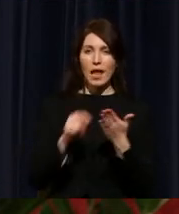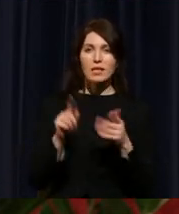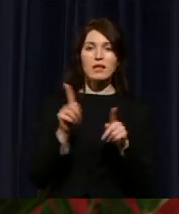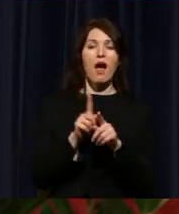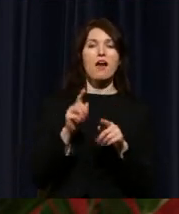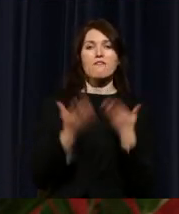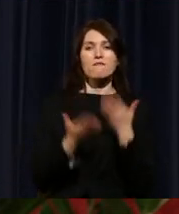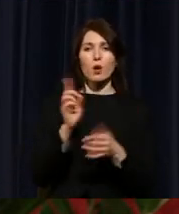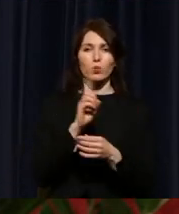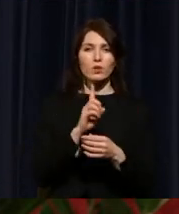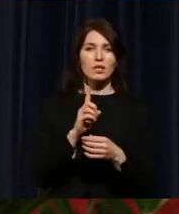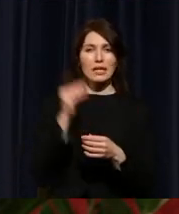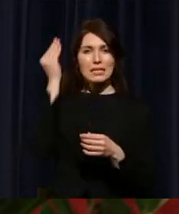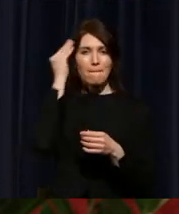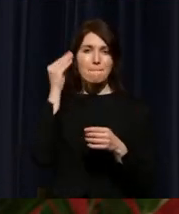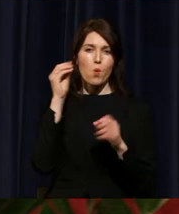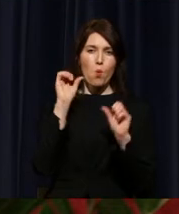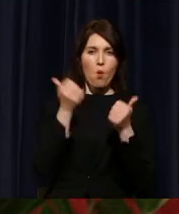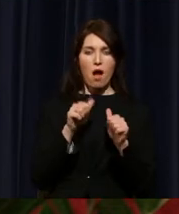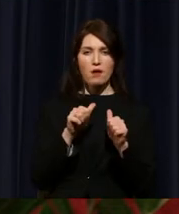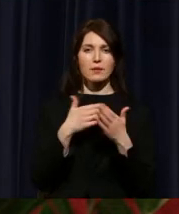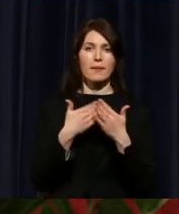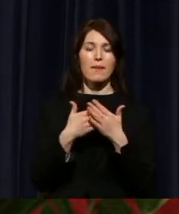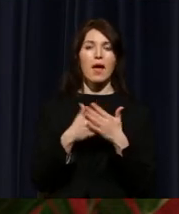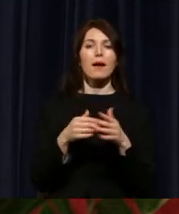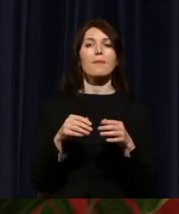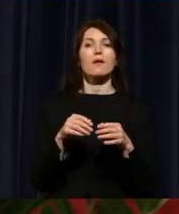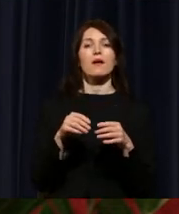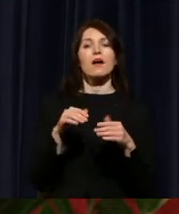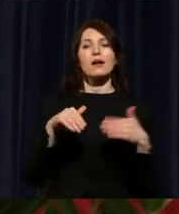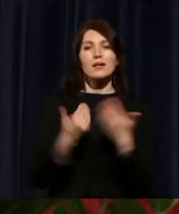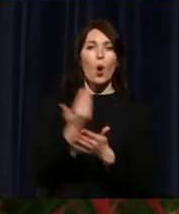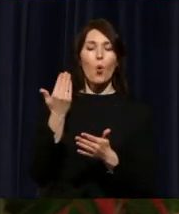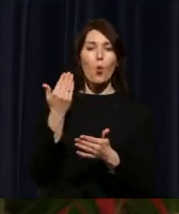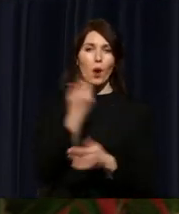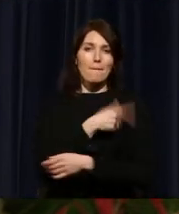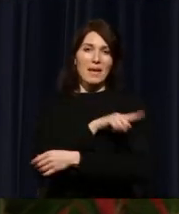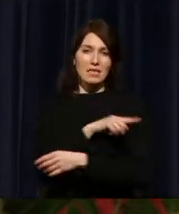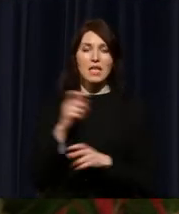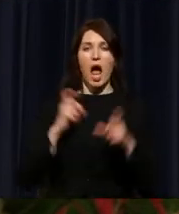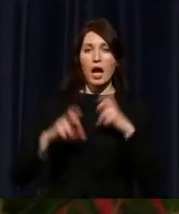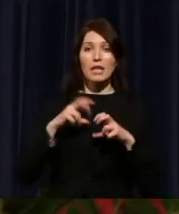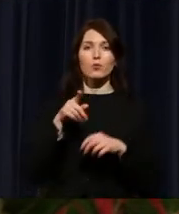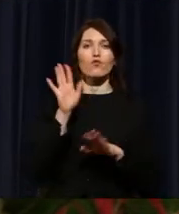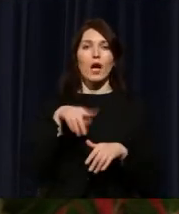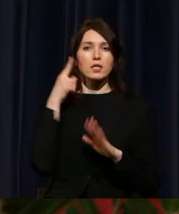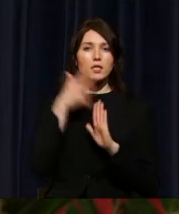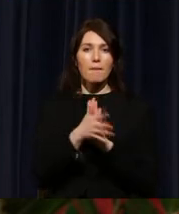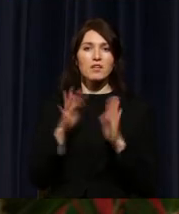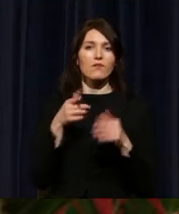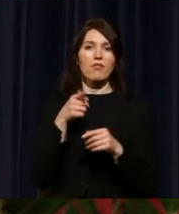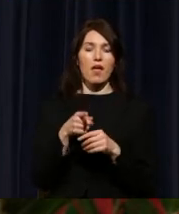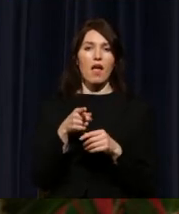ir varbūt arī kaut kādas simulācijas, piemēram, tā patikot vai jaunā medita akadēmija, tur jau tu vari saprast, vai tu vispār